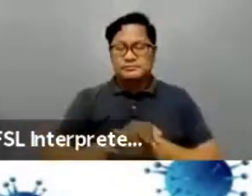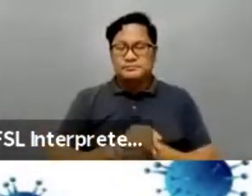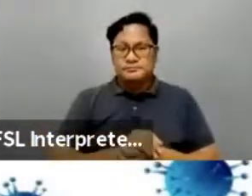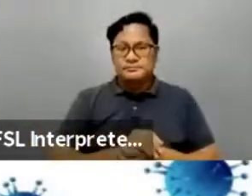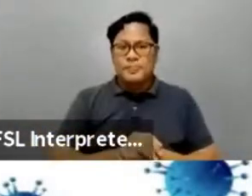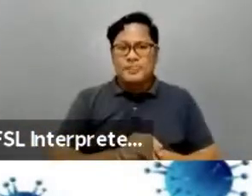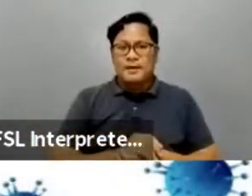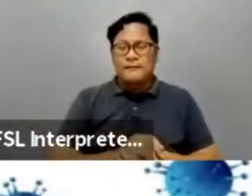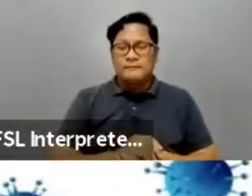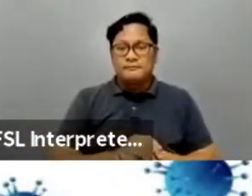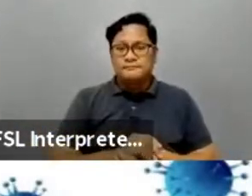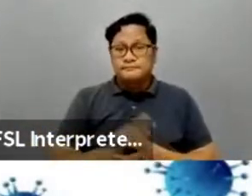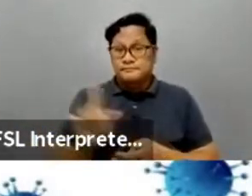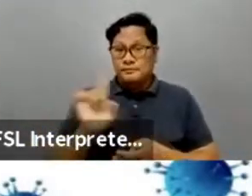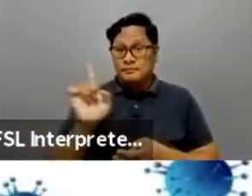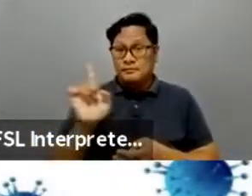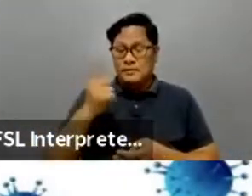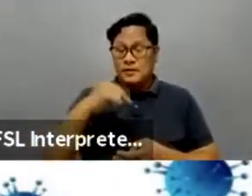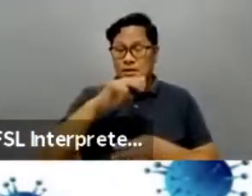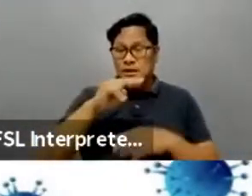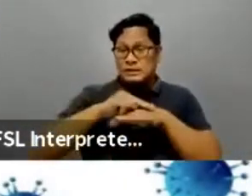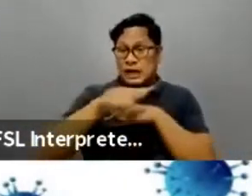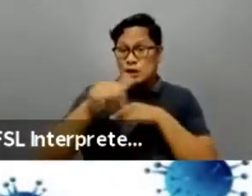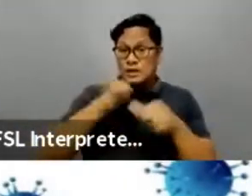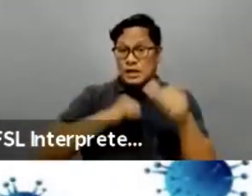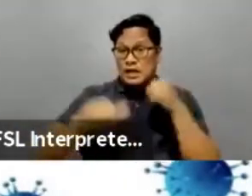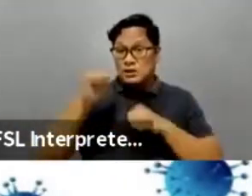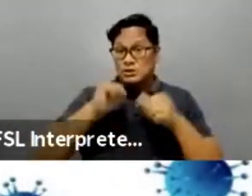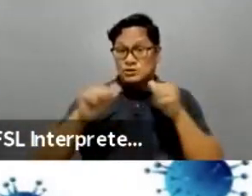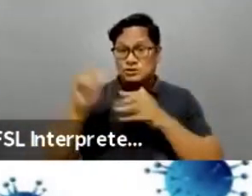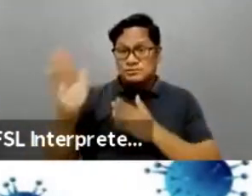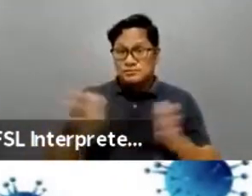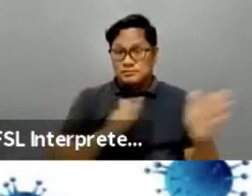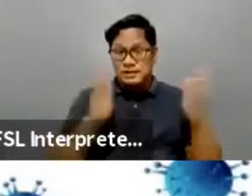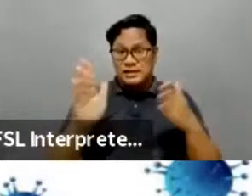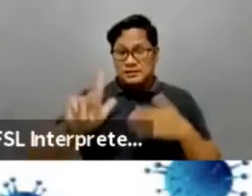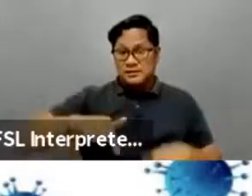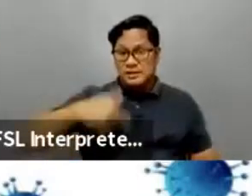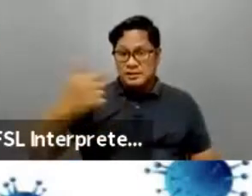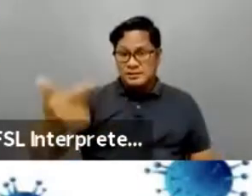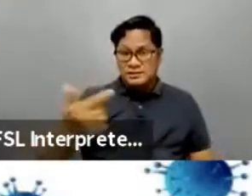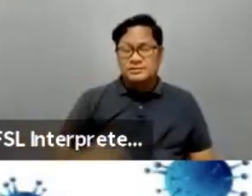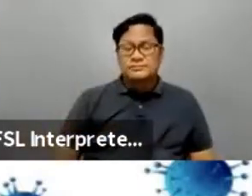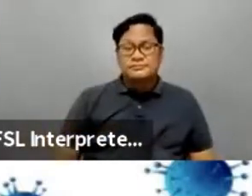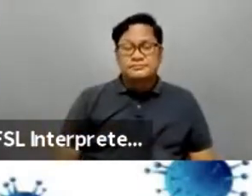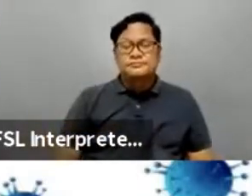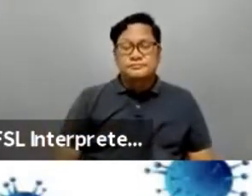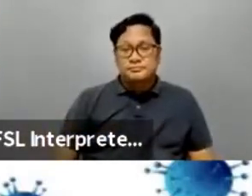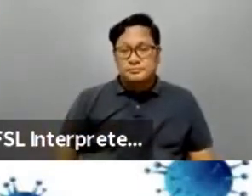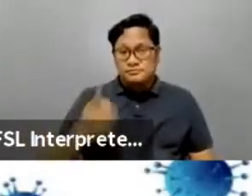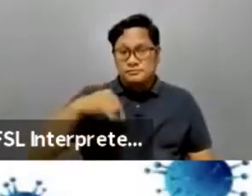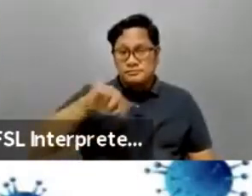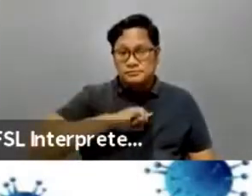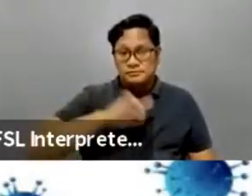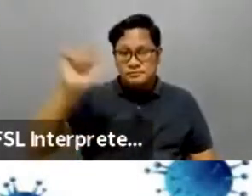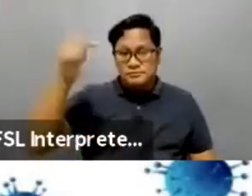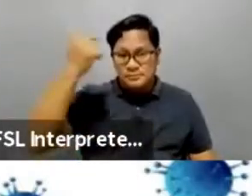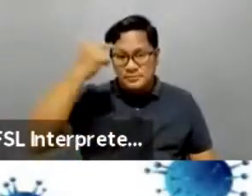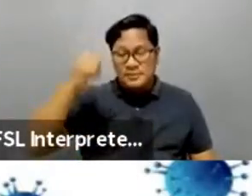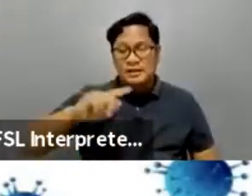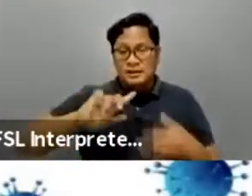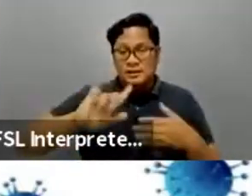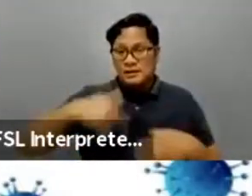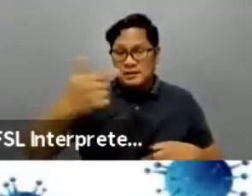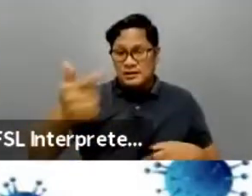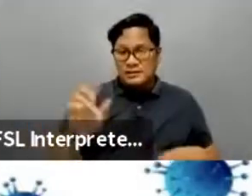Dito sa tinatawag na National Action Plan, next please, ng ating gobyerno, next slide